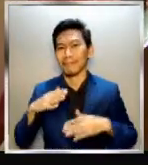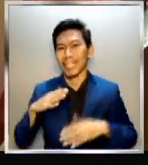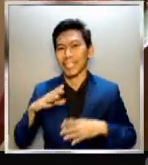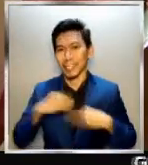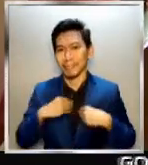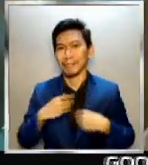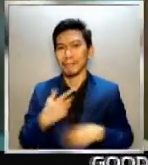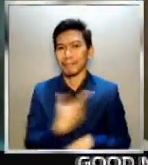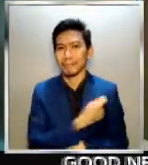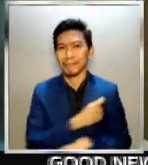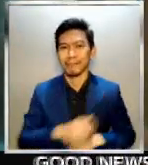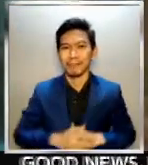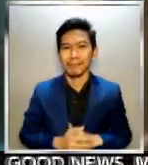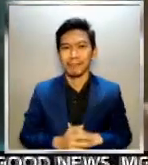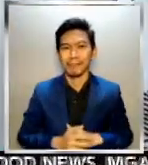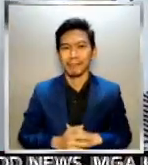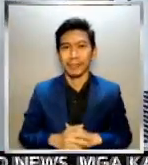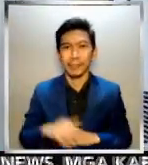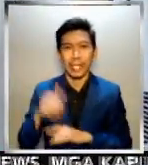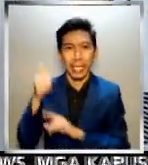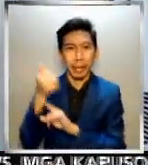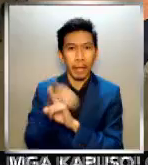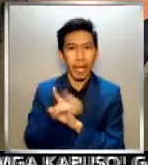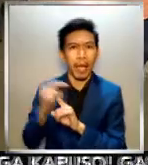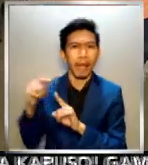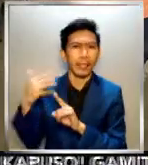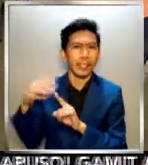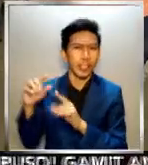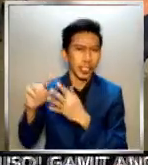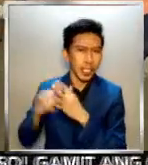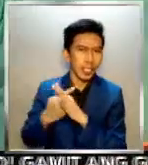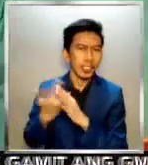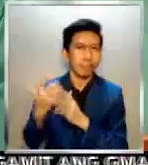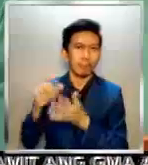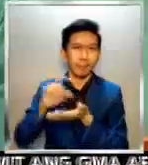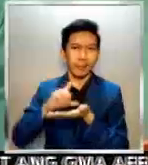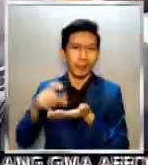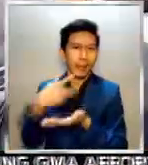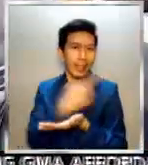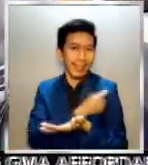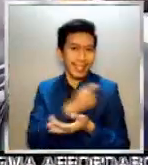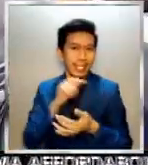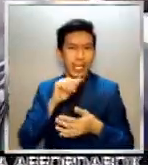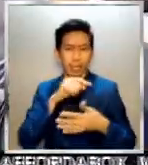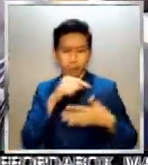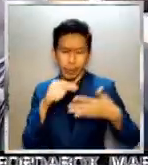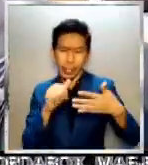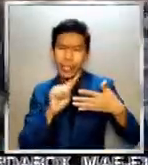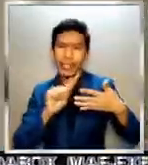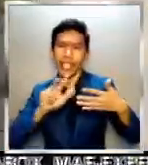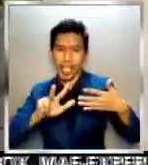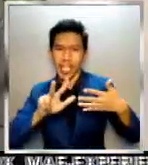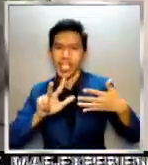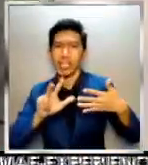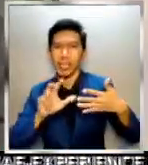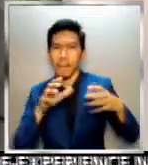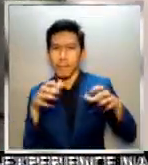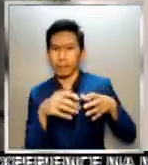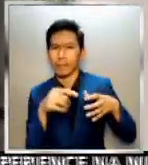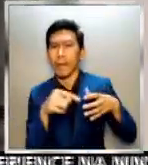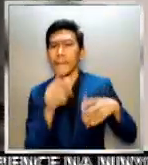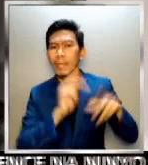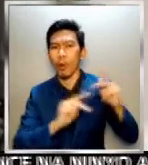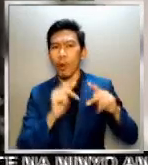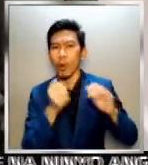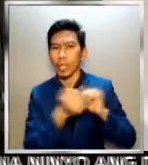Mula pa nitong Abril, nang maging available ang bakuna kontra COVID para sa mga nasa A3 category o persons with comorbidity, wala na raw tigil si